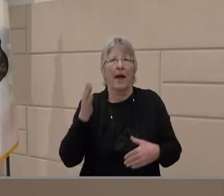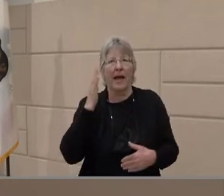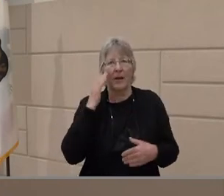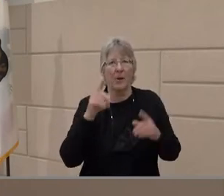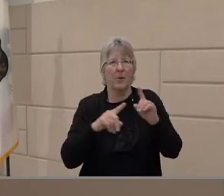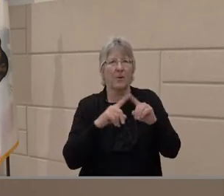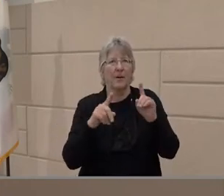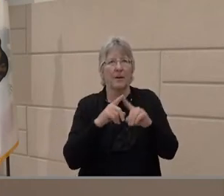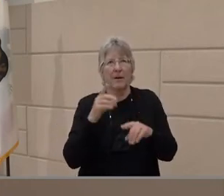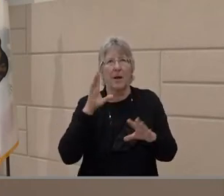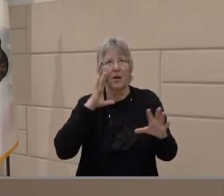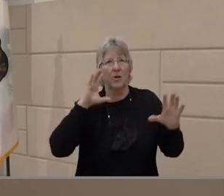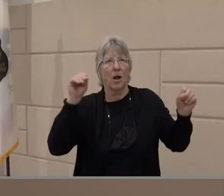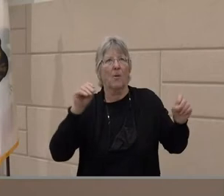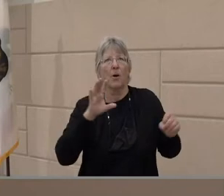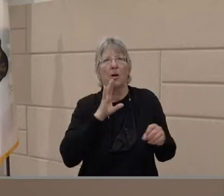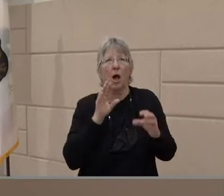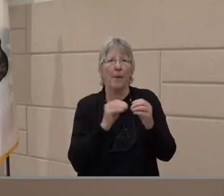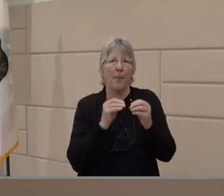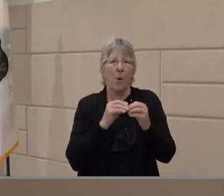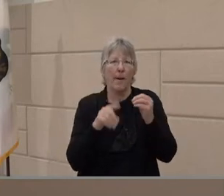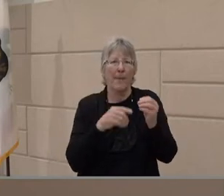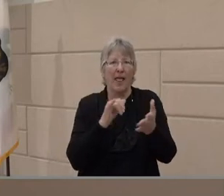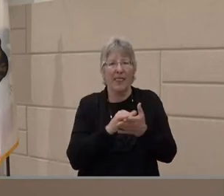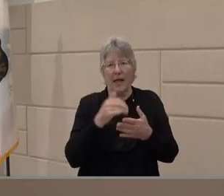ได้ปะบอลมาเลยทาวิกา